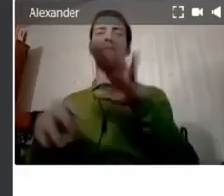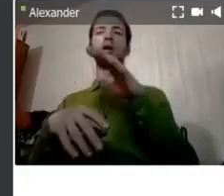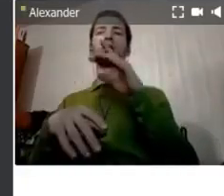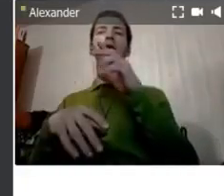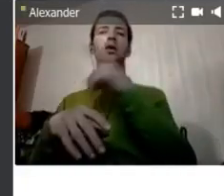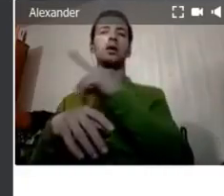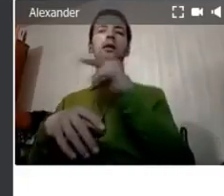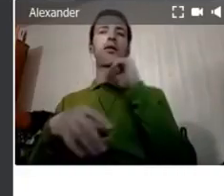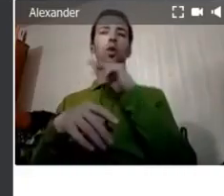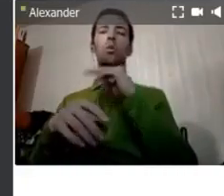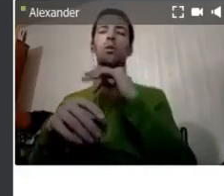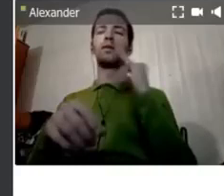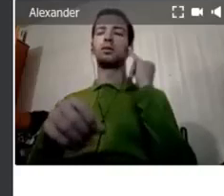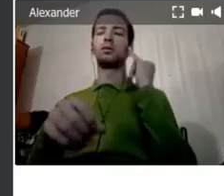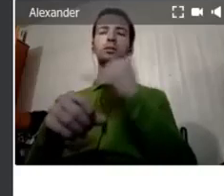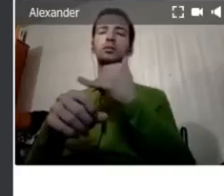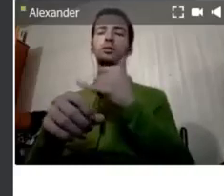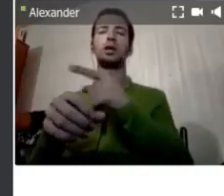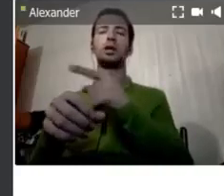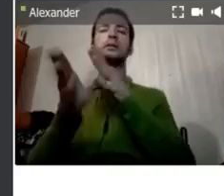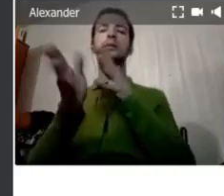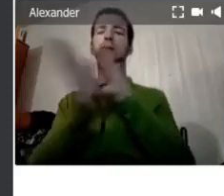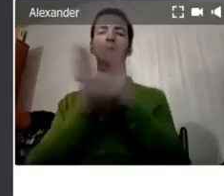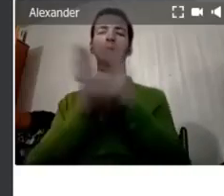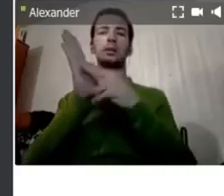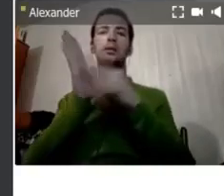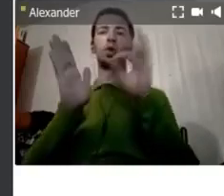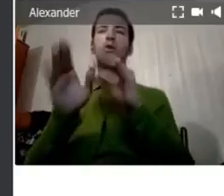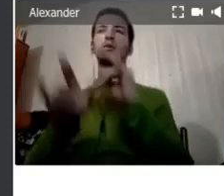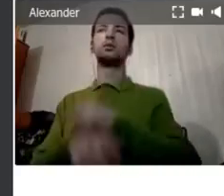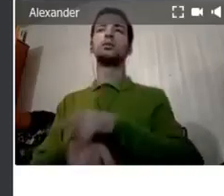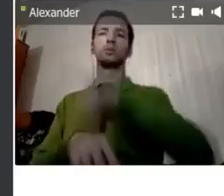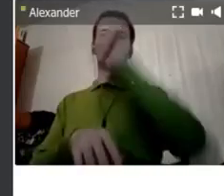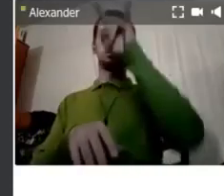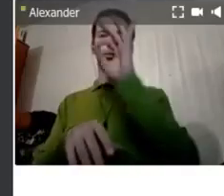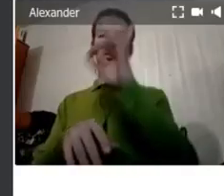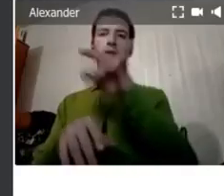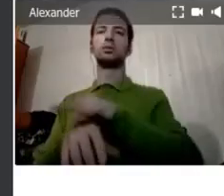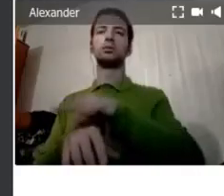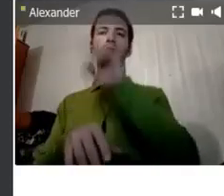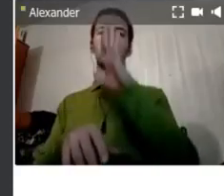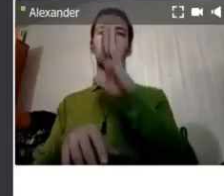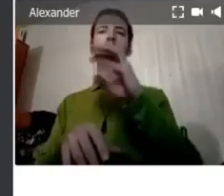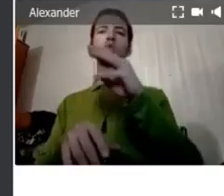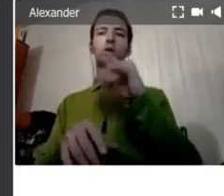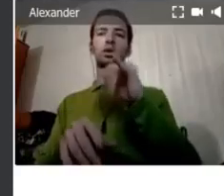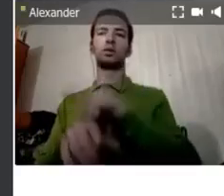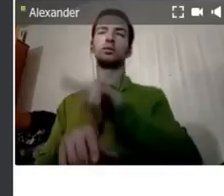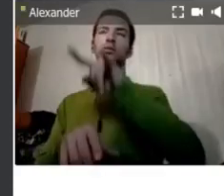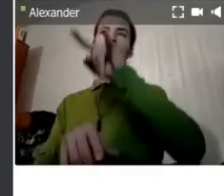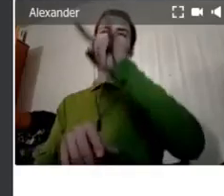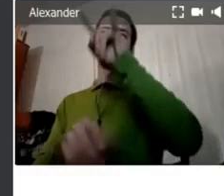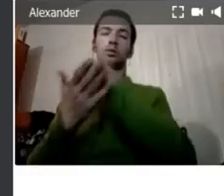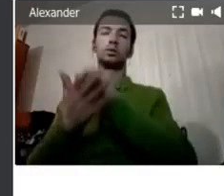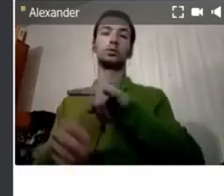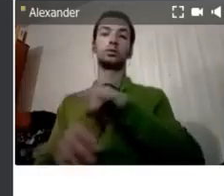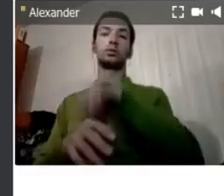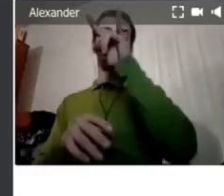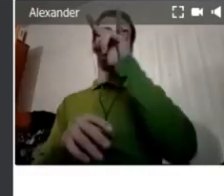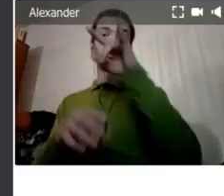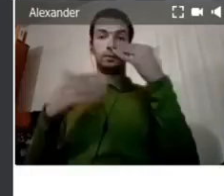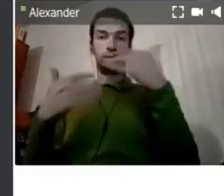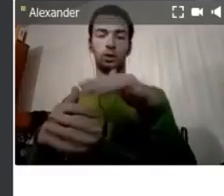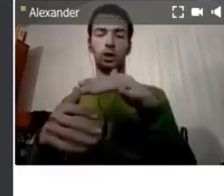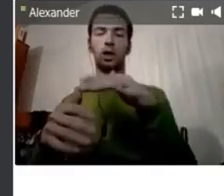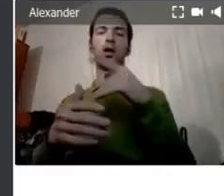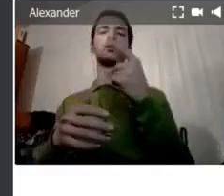кого-то сложно, для кого-то нет, ну, по статистике, да, то есть это вот такой самый должен быть энергичный старт, то есть когда люди говорят